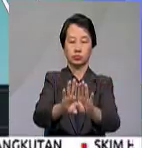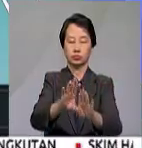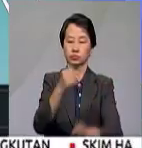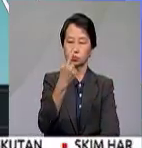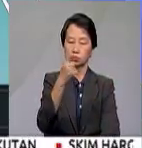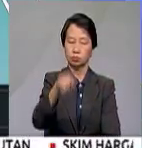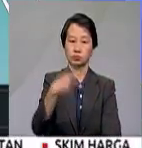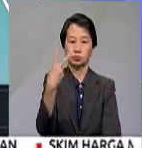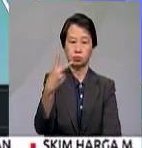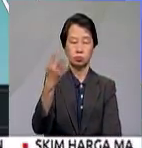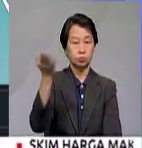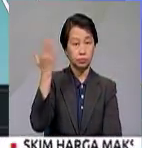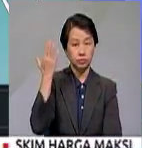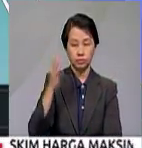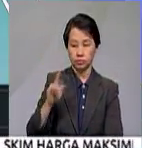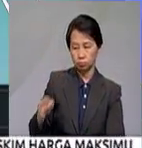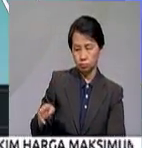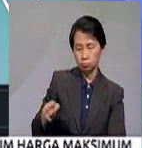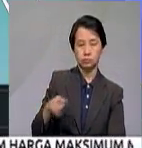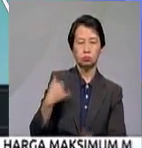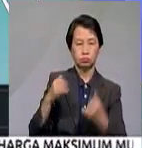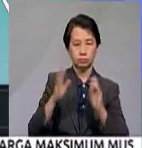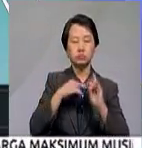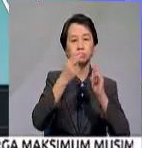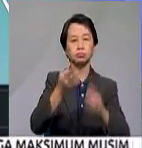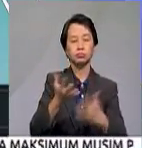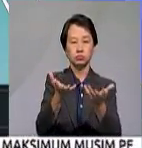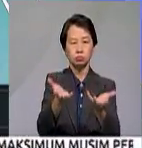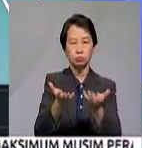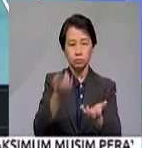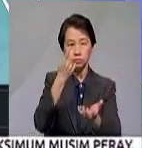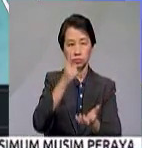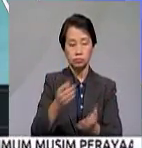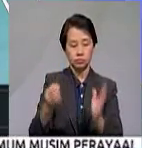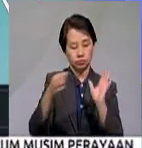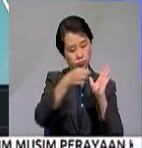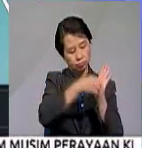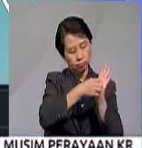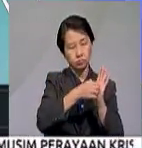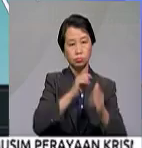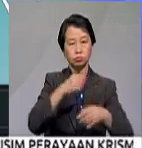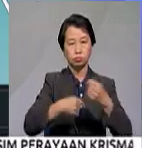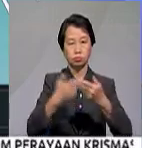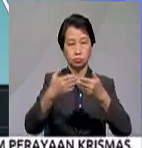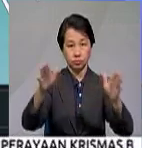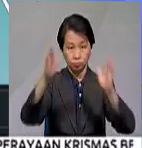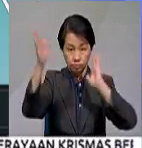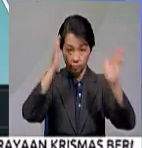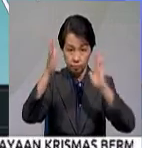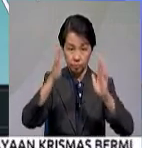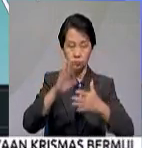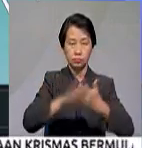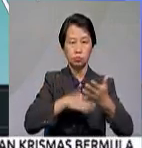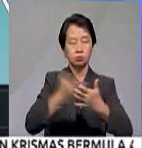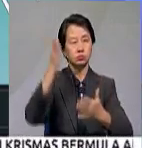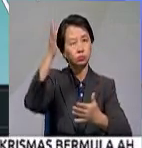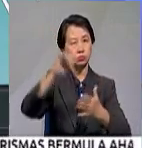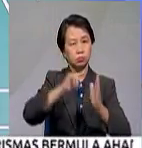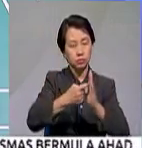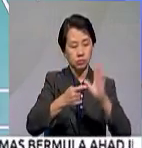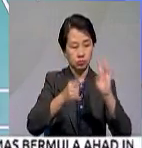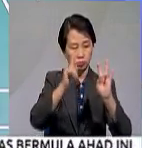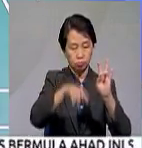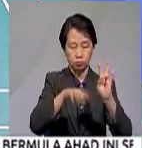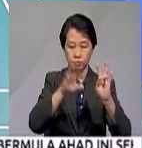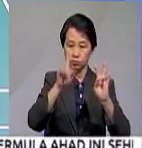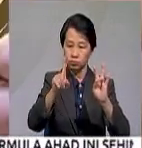11 Disember lalu. Kisona turut menyuarakan hasrat untuk tersenarai pada saingan terbuka Malaysia yang dijadualkan pada 7